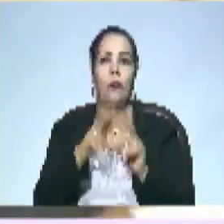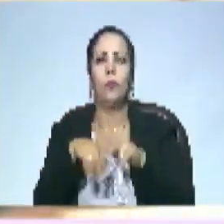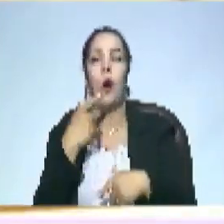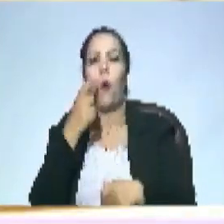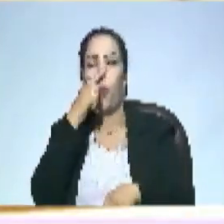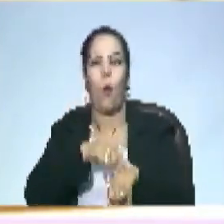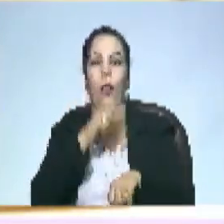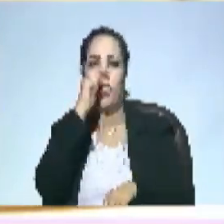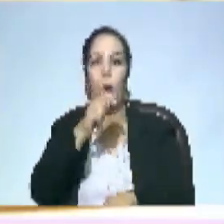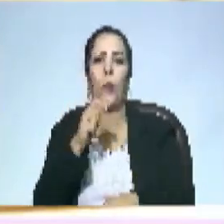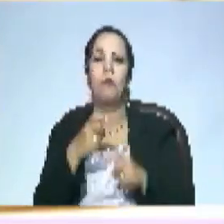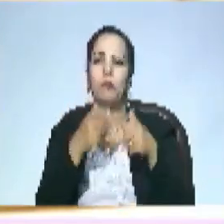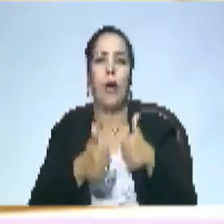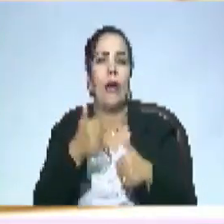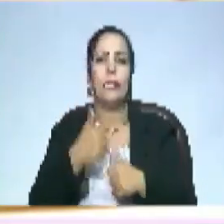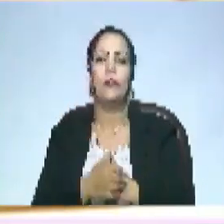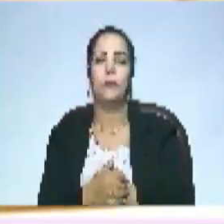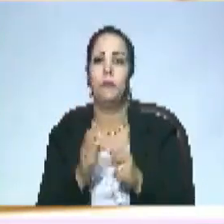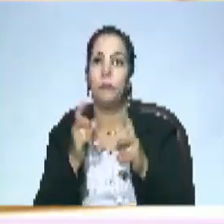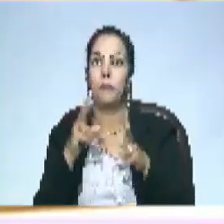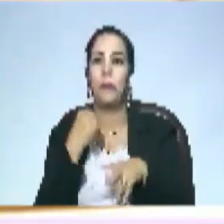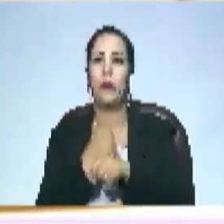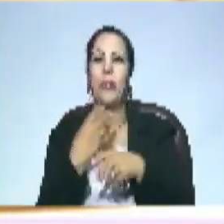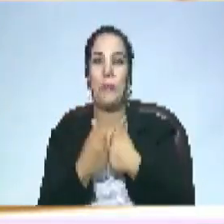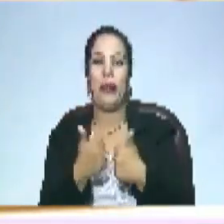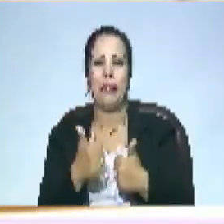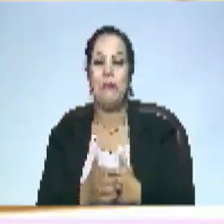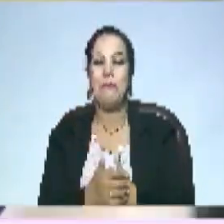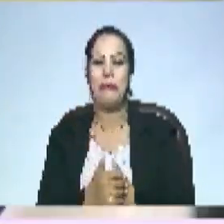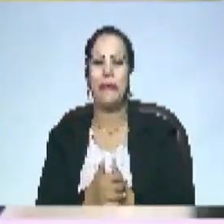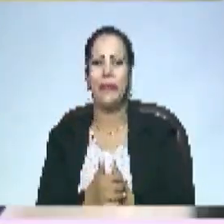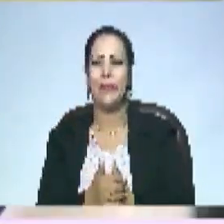حاضر، يبقى افضل، انت شغاله معانا تمام.